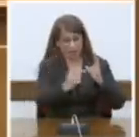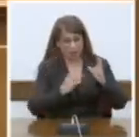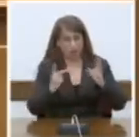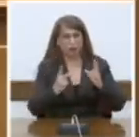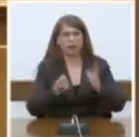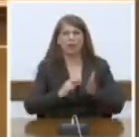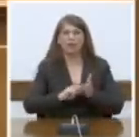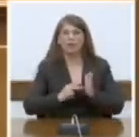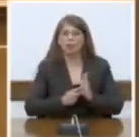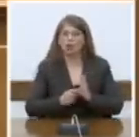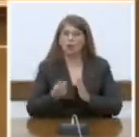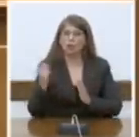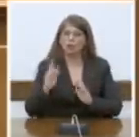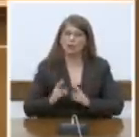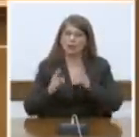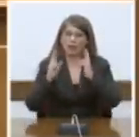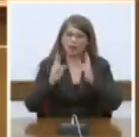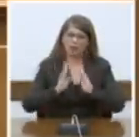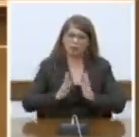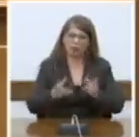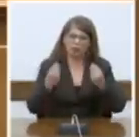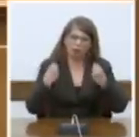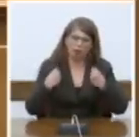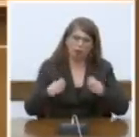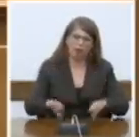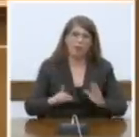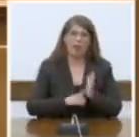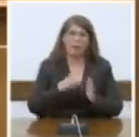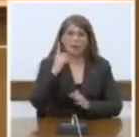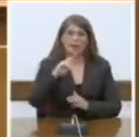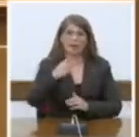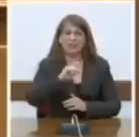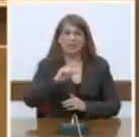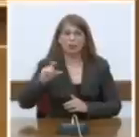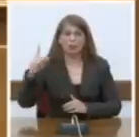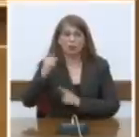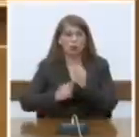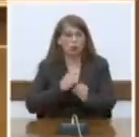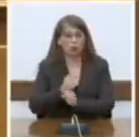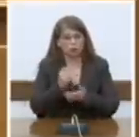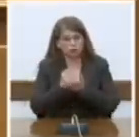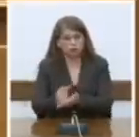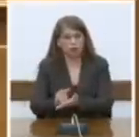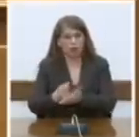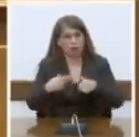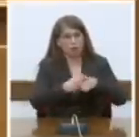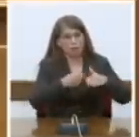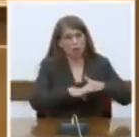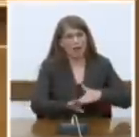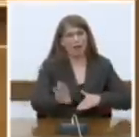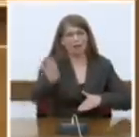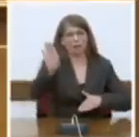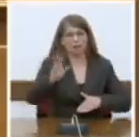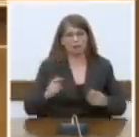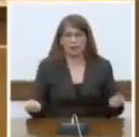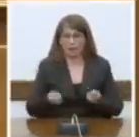δυστυχώς εδώ και 4 χρόνια πάει από το κακό στο χειρότερο, που θα έπρεπε να έχει τουλάχιστον 1 δισεκατομμύριο το χρόνο του Ταμείου Ανάκαμψης. Θέλω να κλείσω όμως όσον αφορά τα παραγωγικά ζητήματα